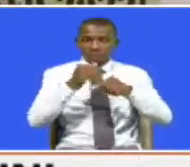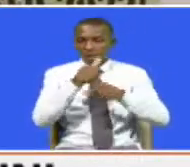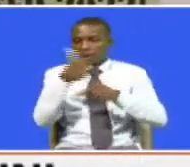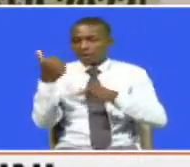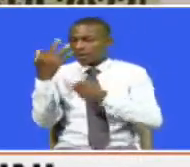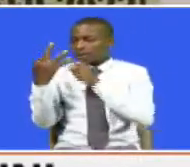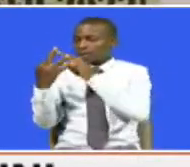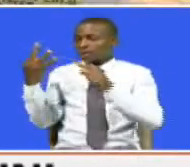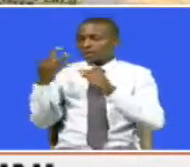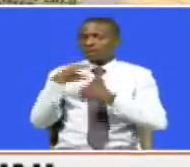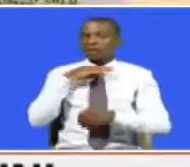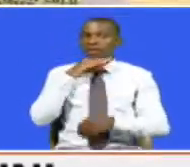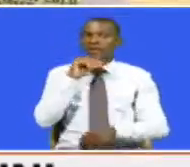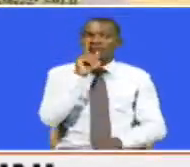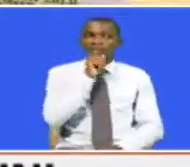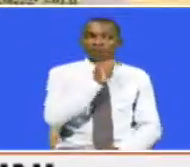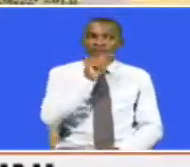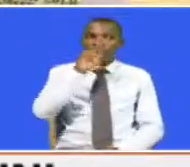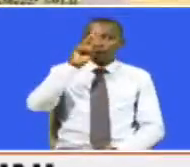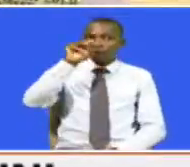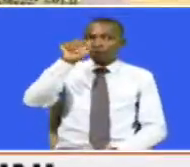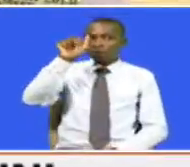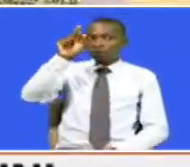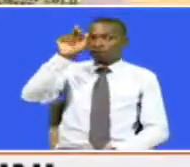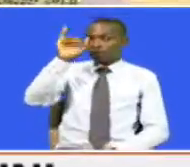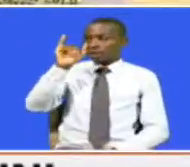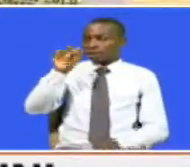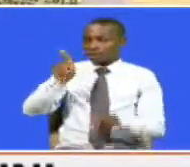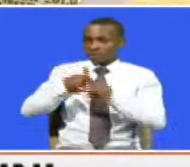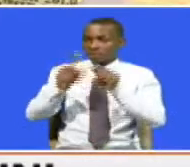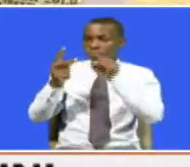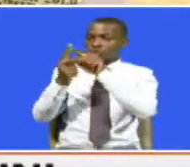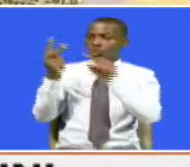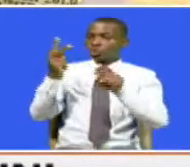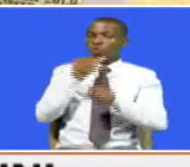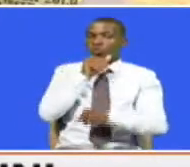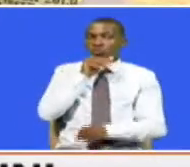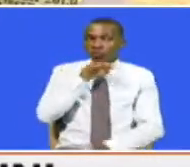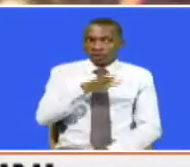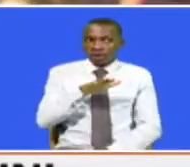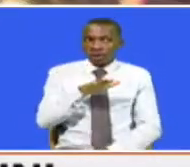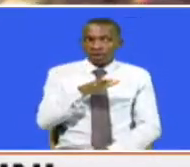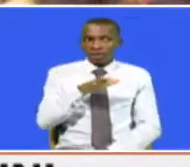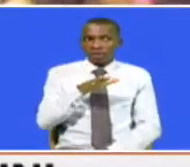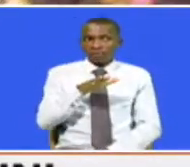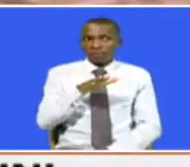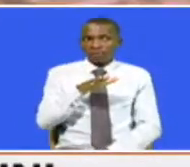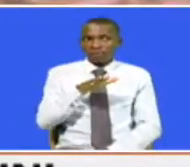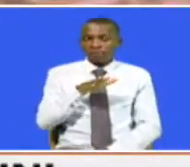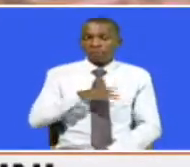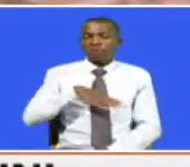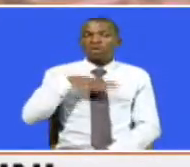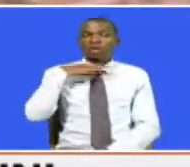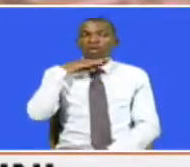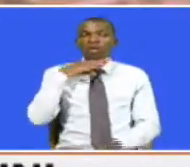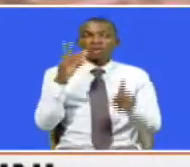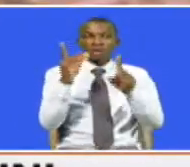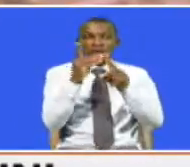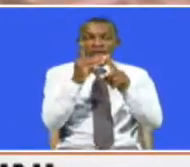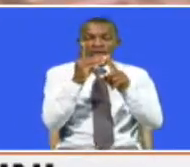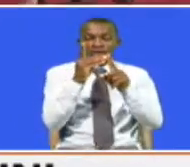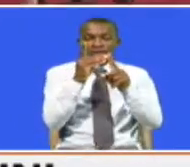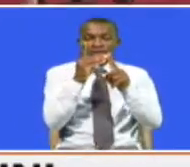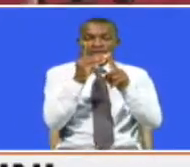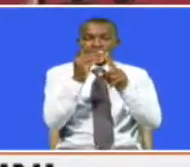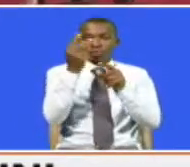Mary Wanjiru na wanawe wawili Karik Mwania na Taila Karanu walikumbana na mauti yao tarehe 26